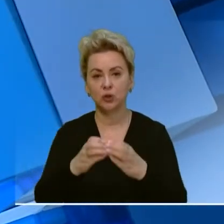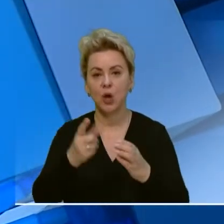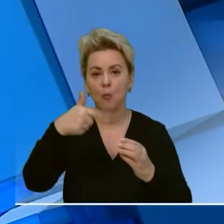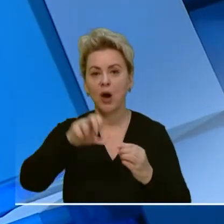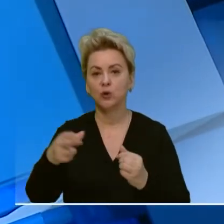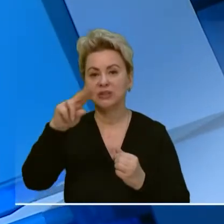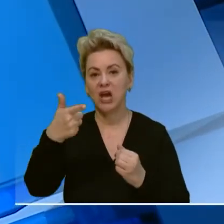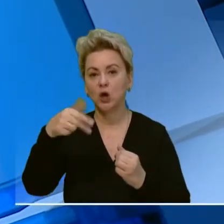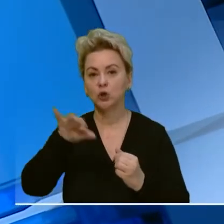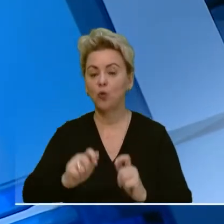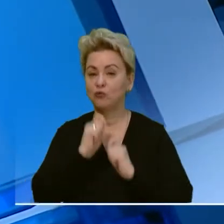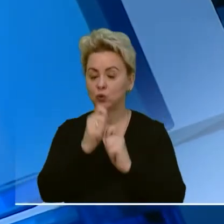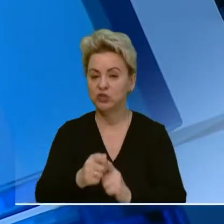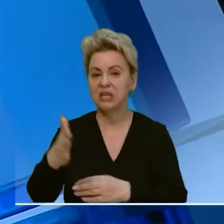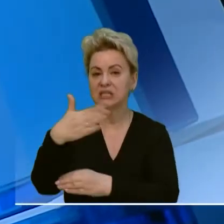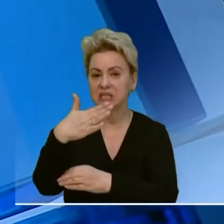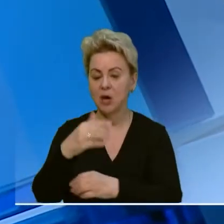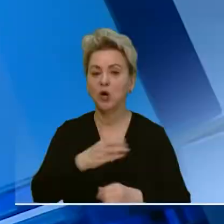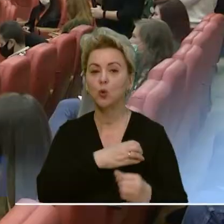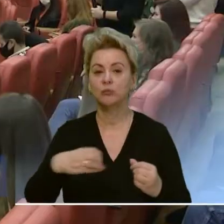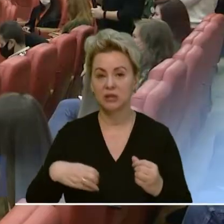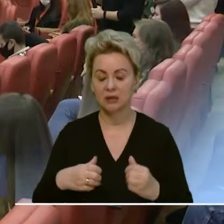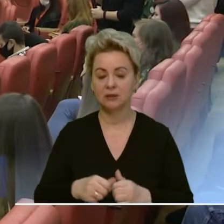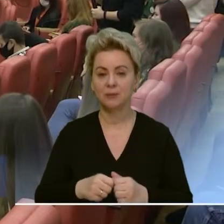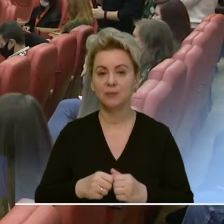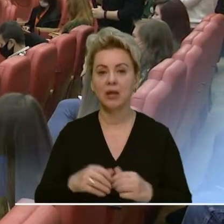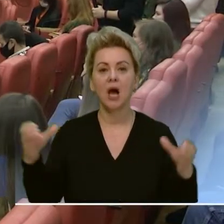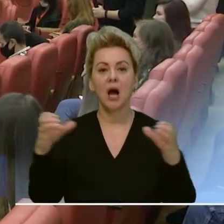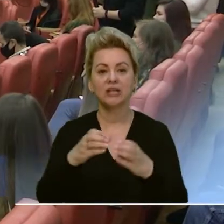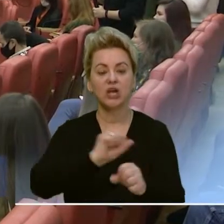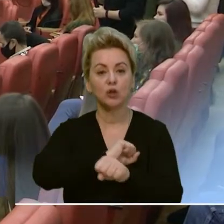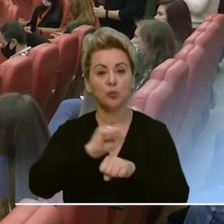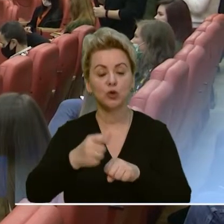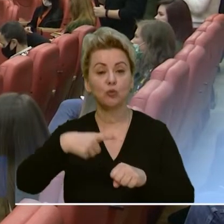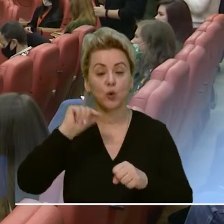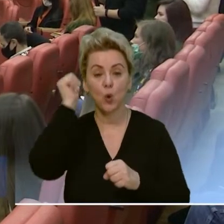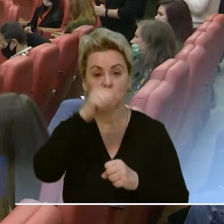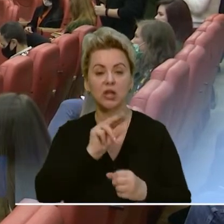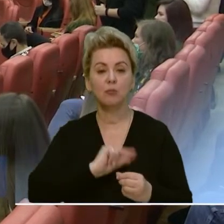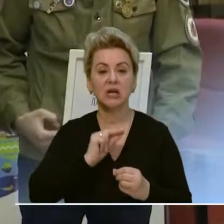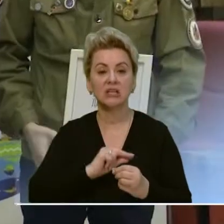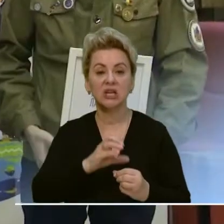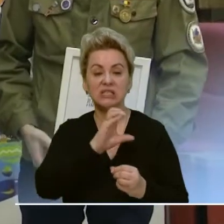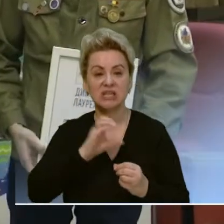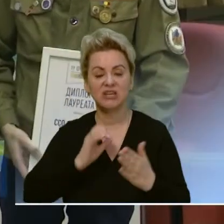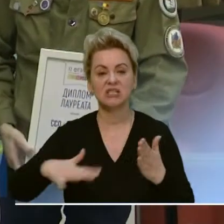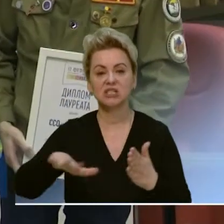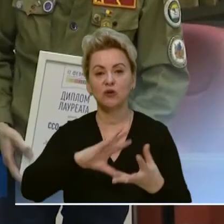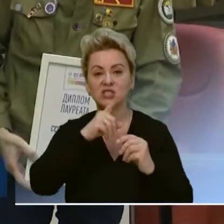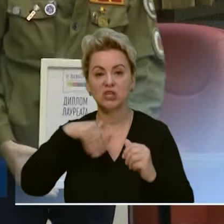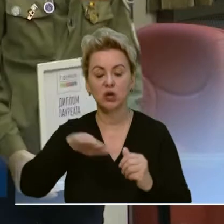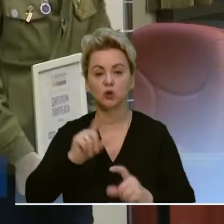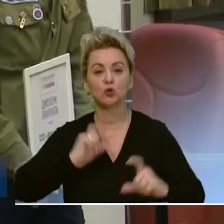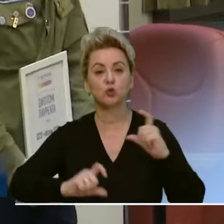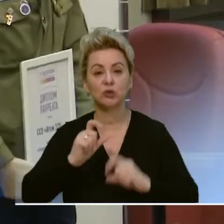ДГТУ». Ему вручено переходящее знамя губернатора. Отряд «Победитель» в прошлом году работал на севере страны на